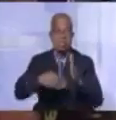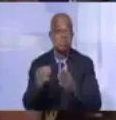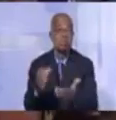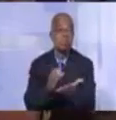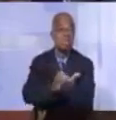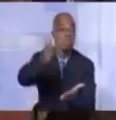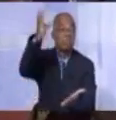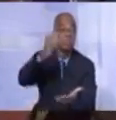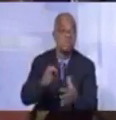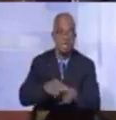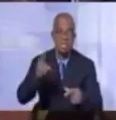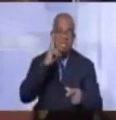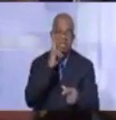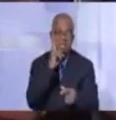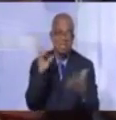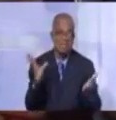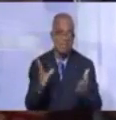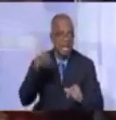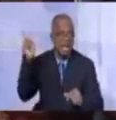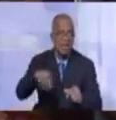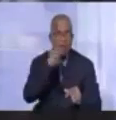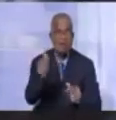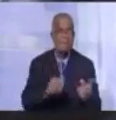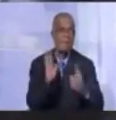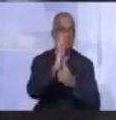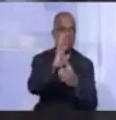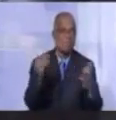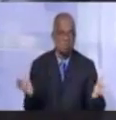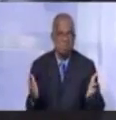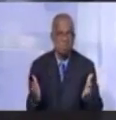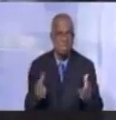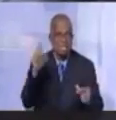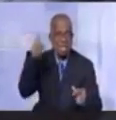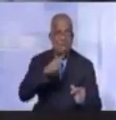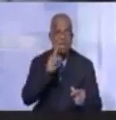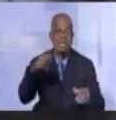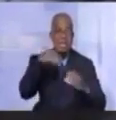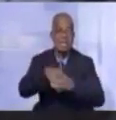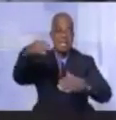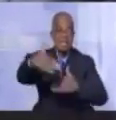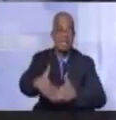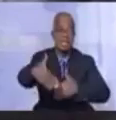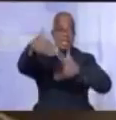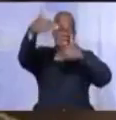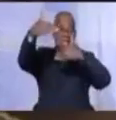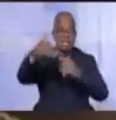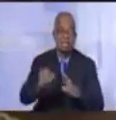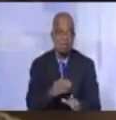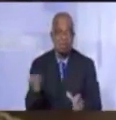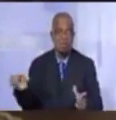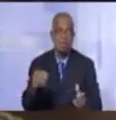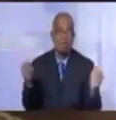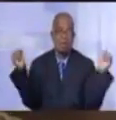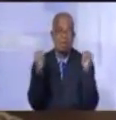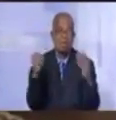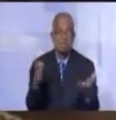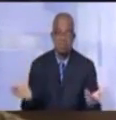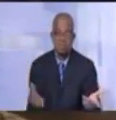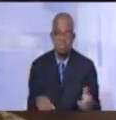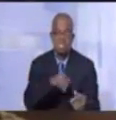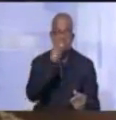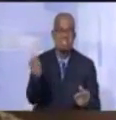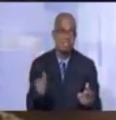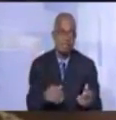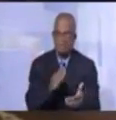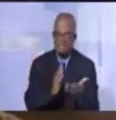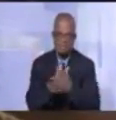propriété est interpellée, mais pour l'occasion, sa marchandise n'est pas saisie. Elle reçoit plutôt des conseils. C'est pas normal que vous